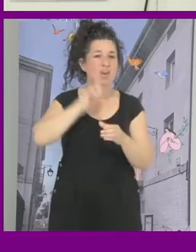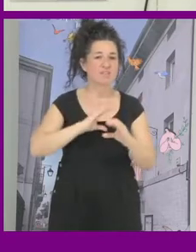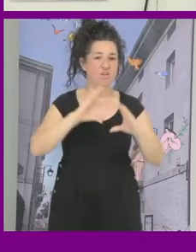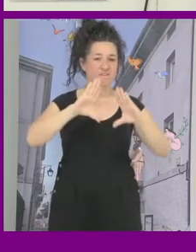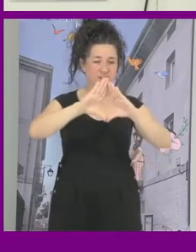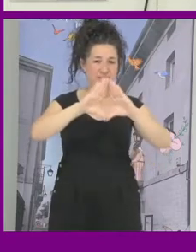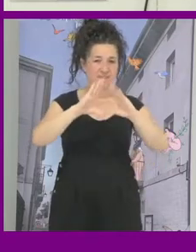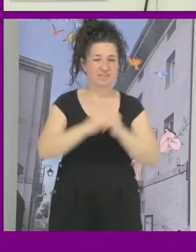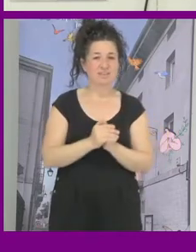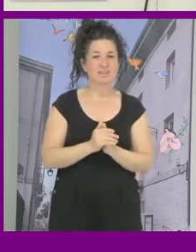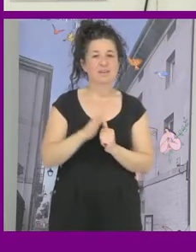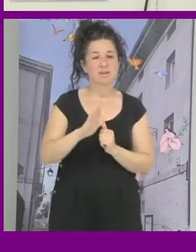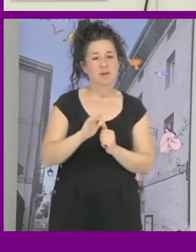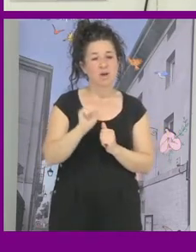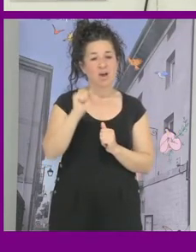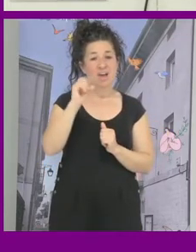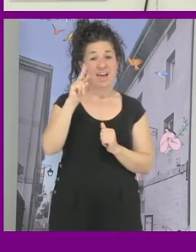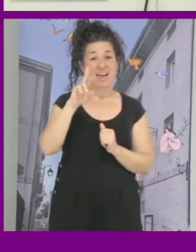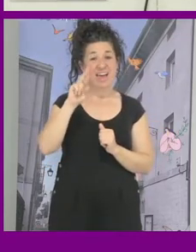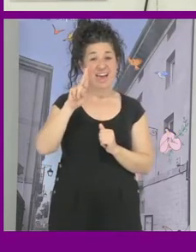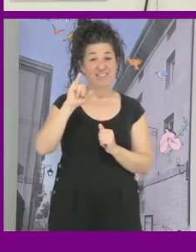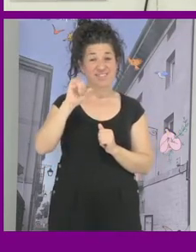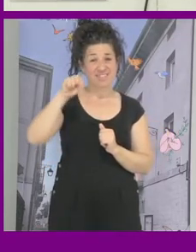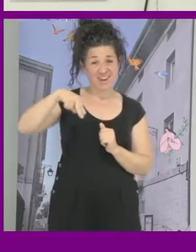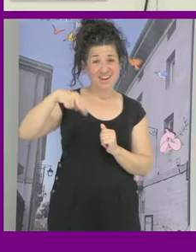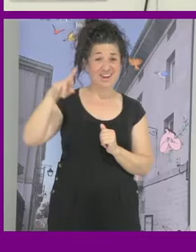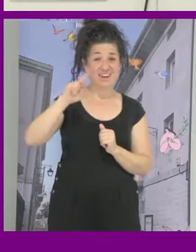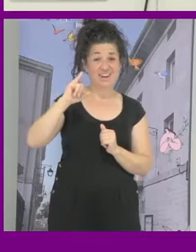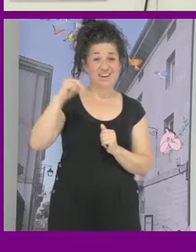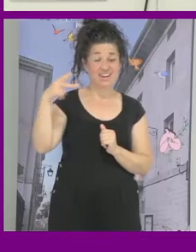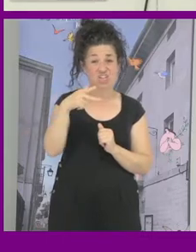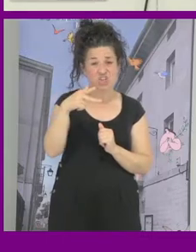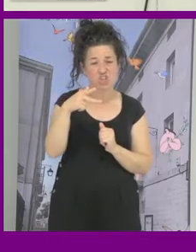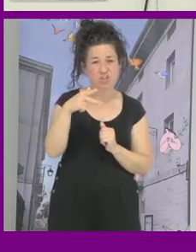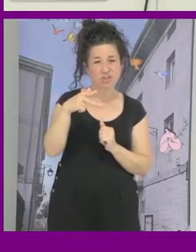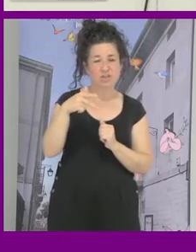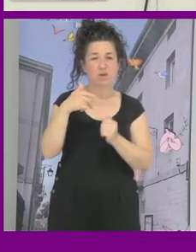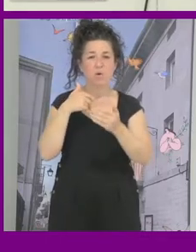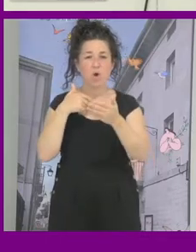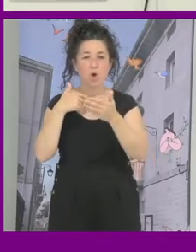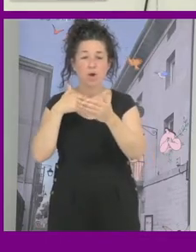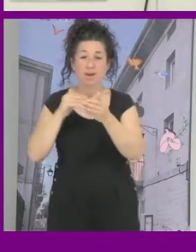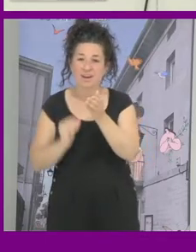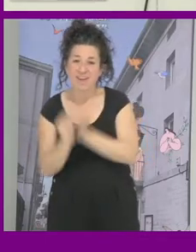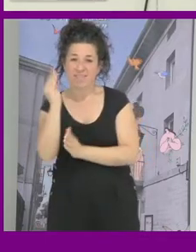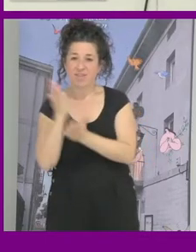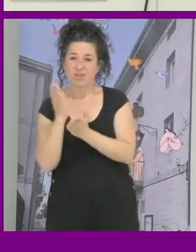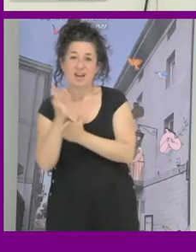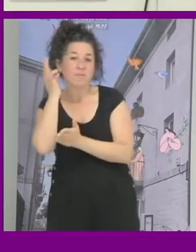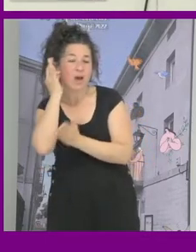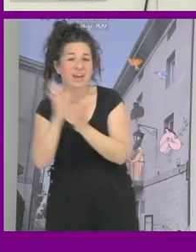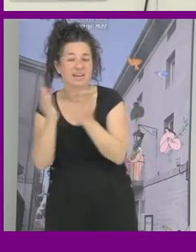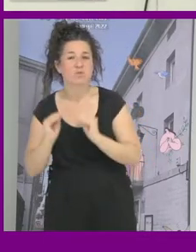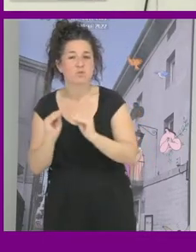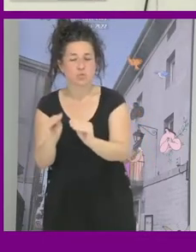lagungarria da Adrien Ritzengana jotzea, eta emakumeagandik jaioak liburuan, berak bereiztu egiten ditu